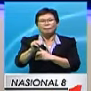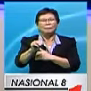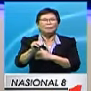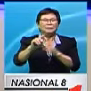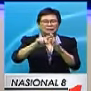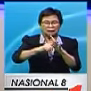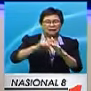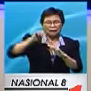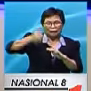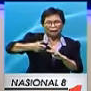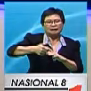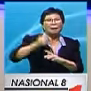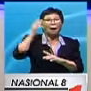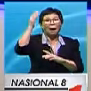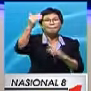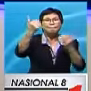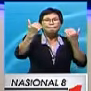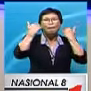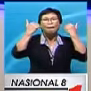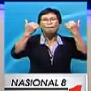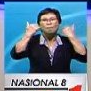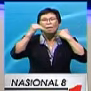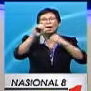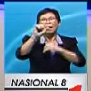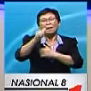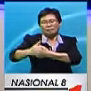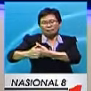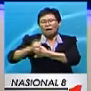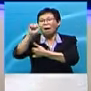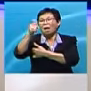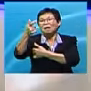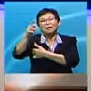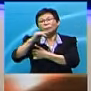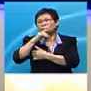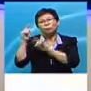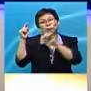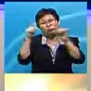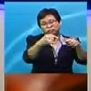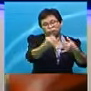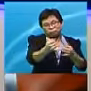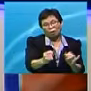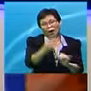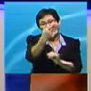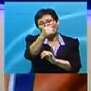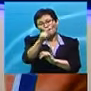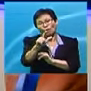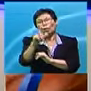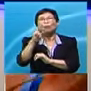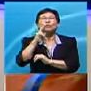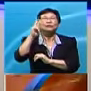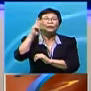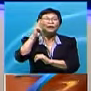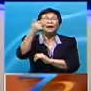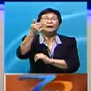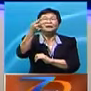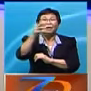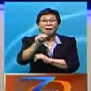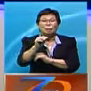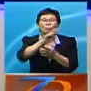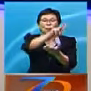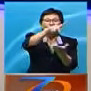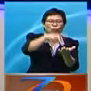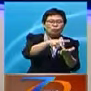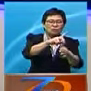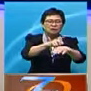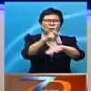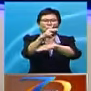esok. Menerusinya, bakal pesara dan veteran ATM tidak perlu lagi hadir ke Jabatan Hal Ehwal Veteran ATM yang berpusat